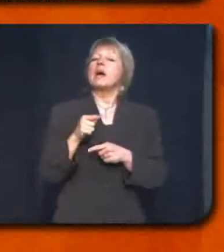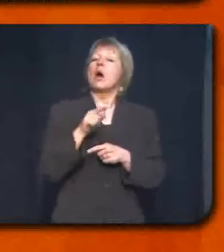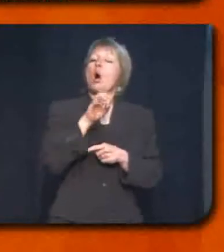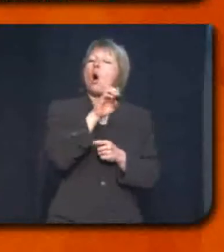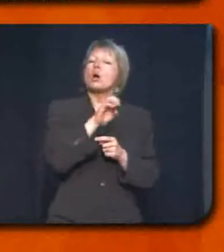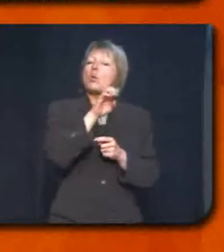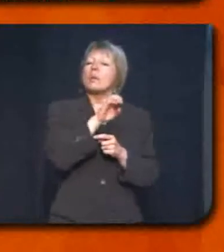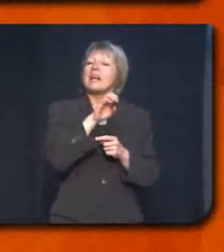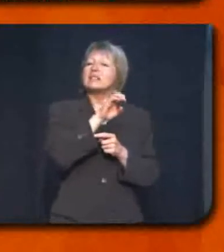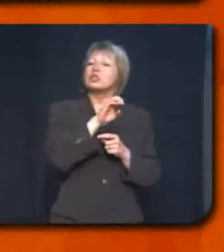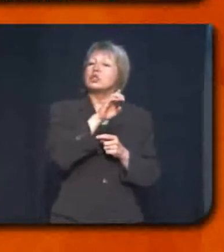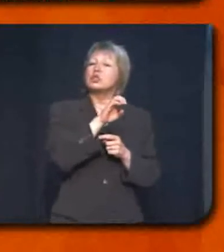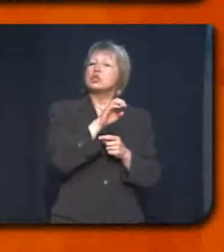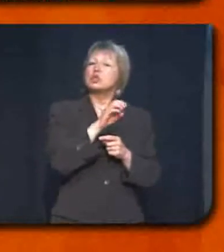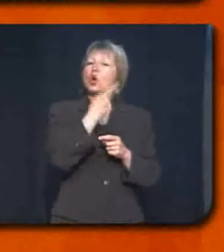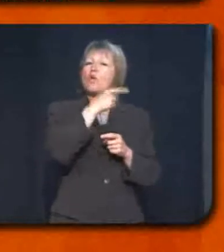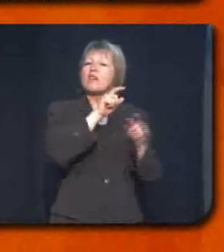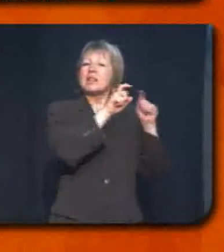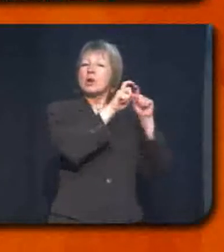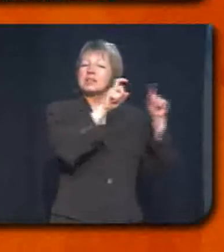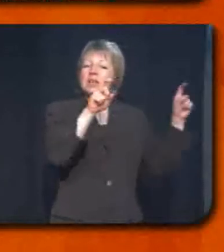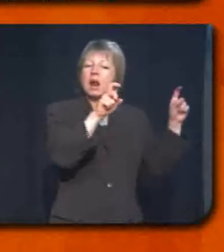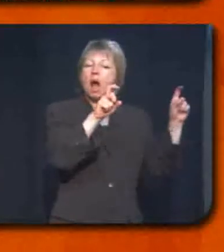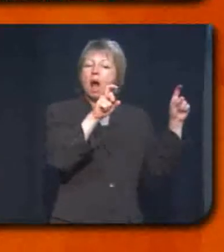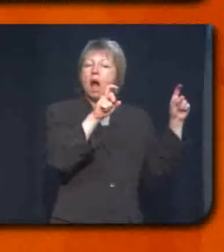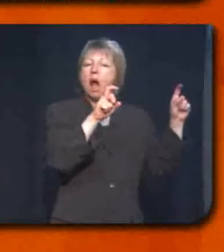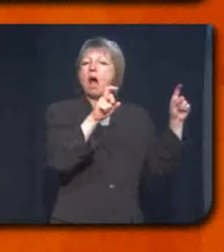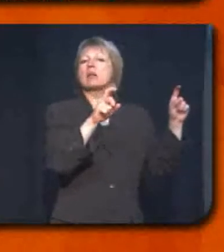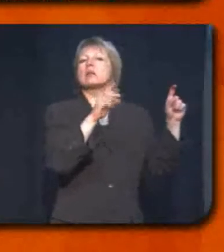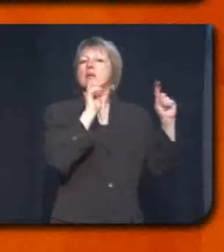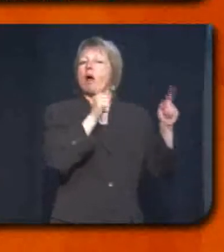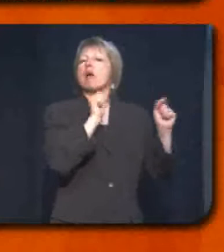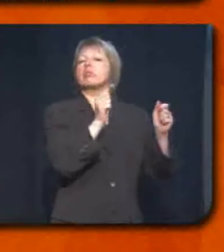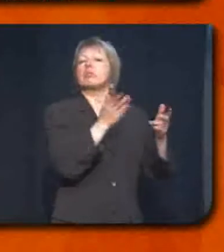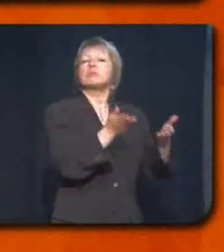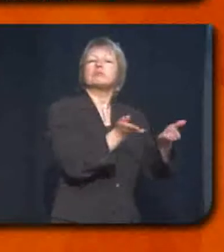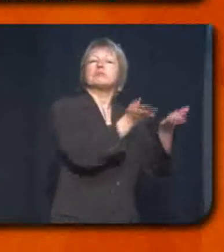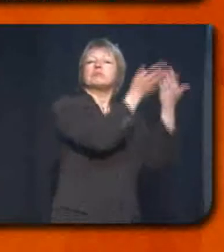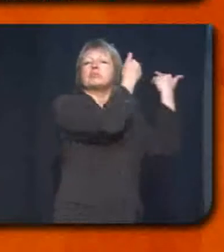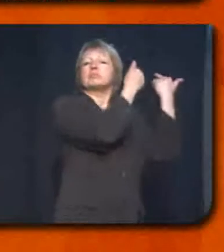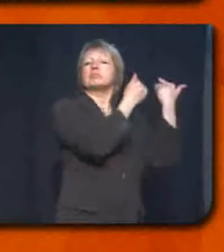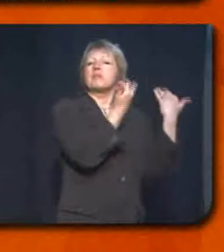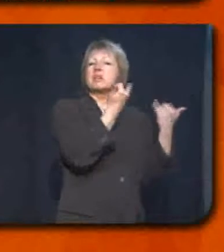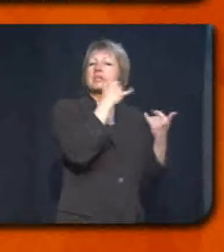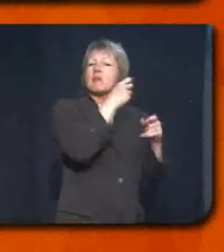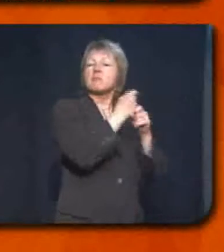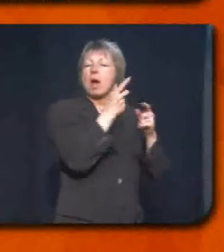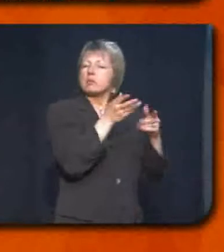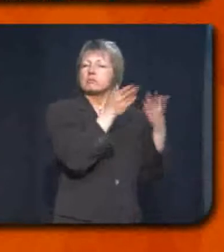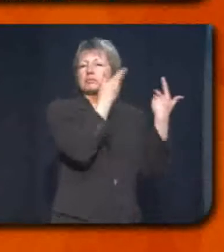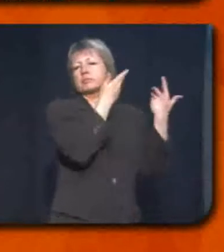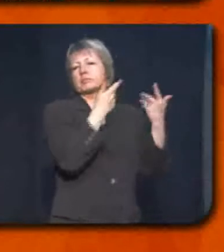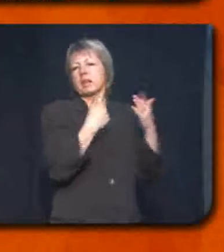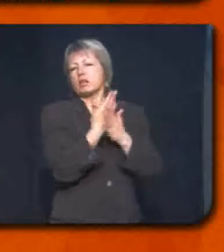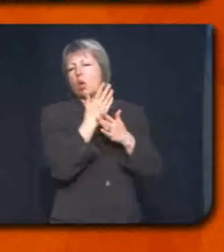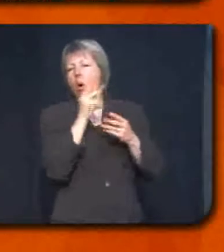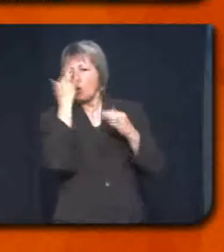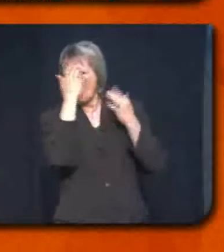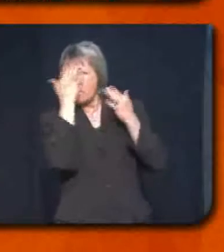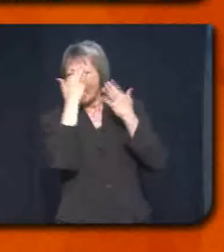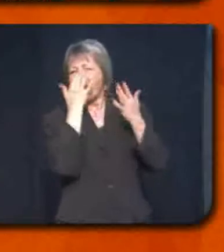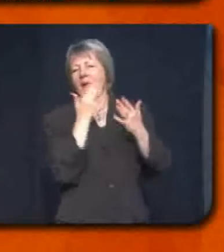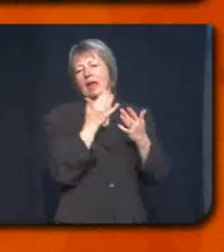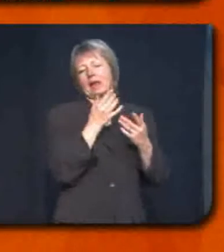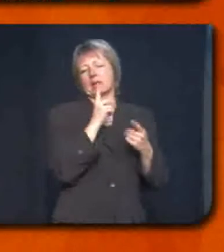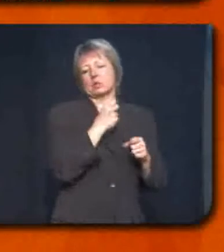Gouverneurs und ist Direktoriums aufheben zu können und Punkt sechs die Gehälter der Mitglieder des gouverneursrates und des Direktoriums sind